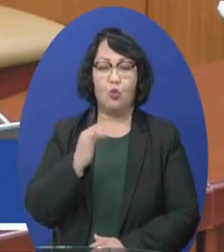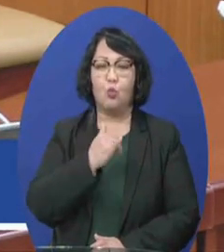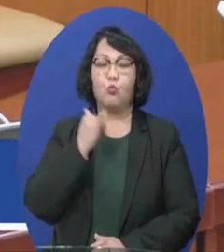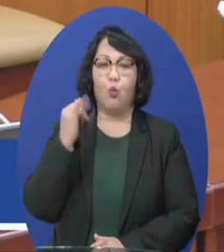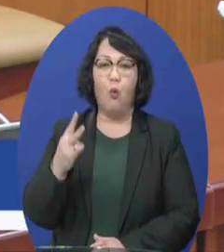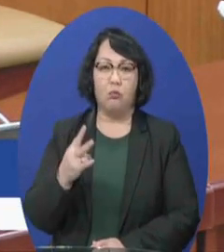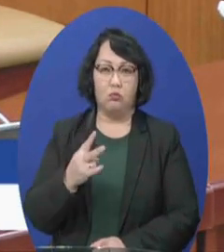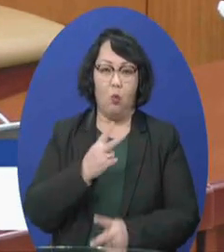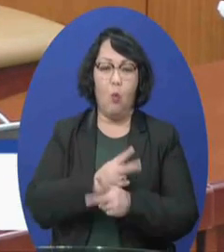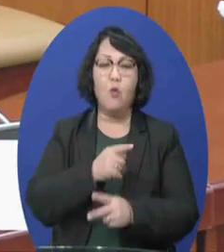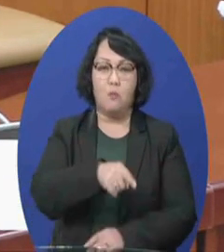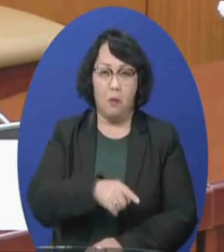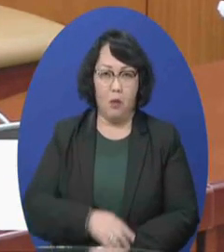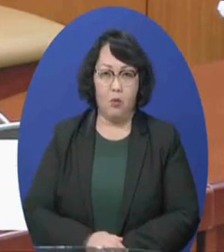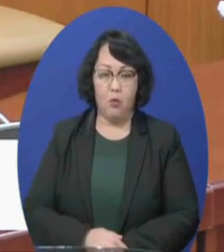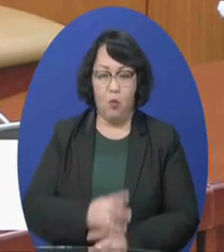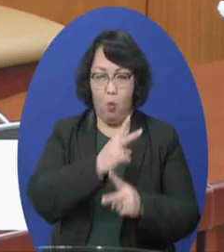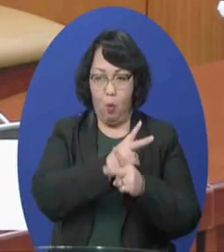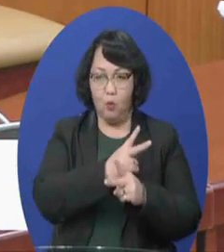Ёс суртахуун